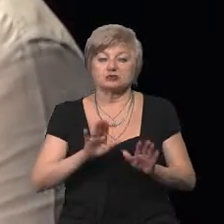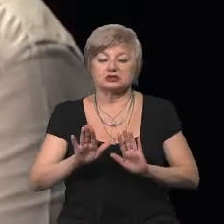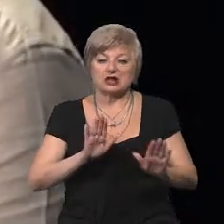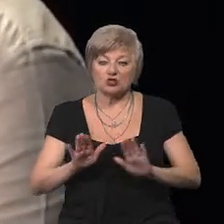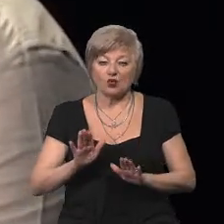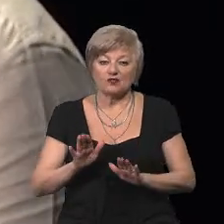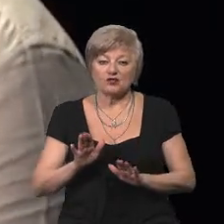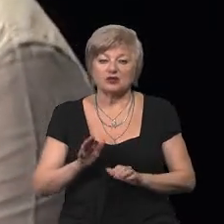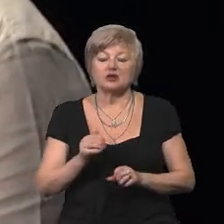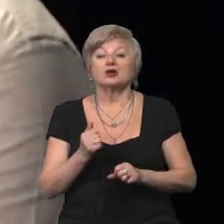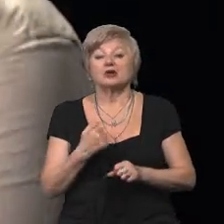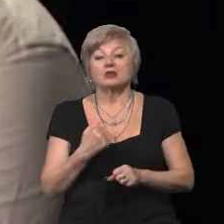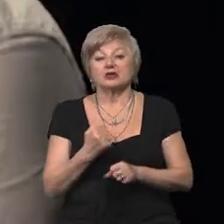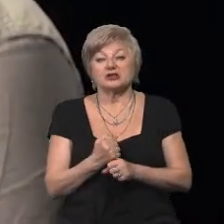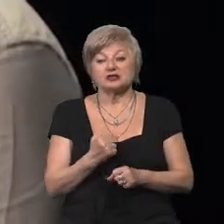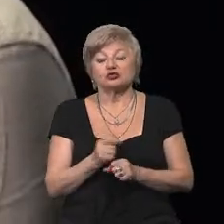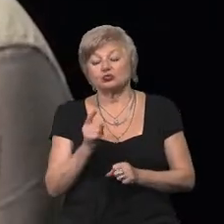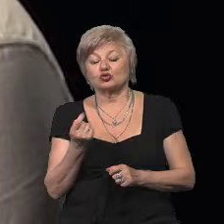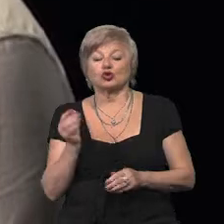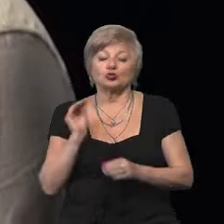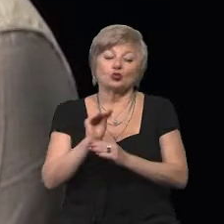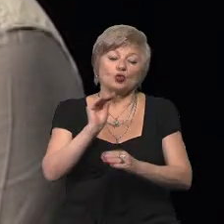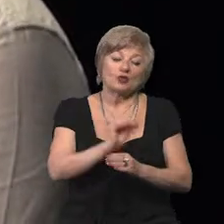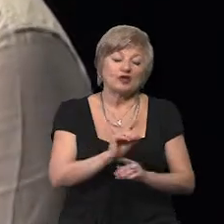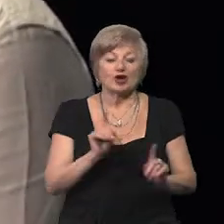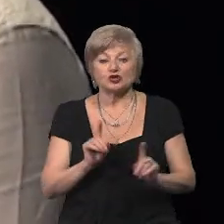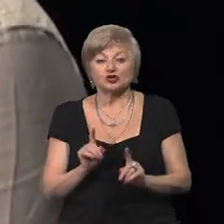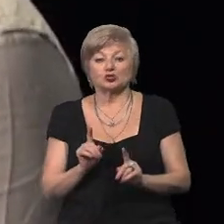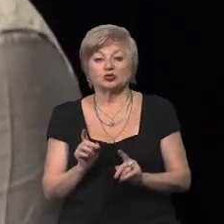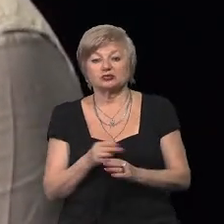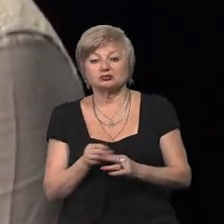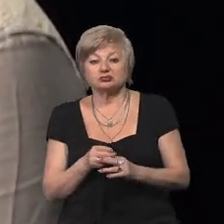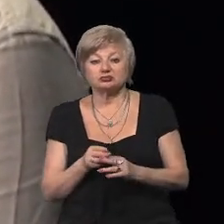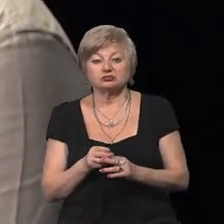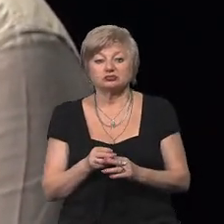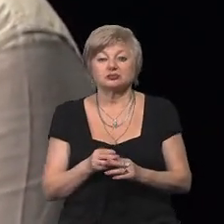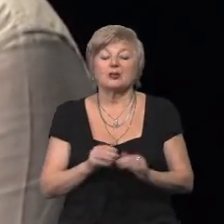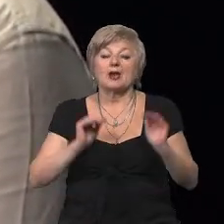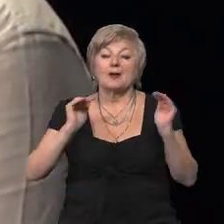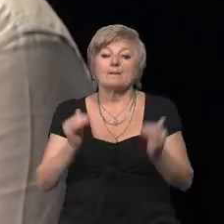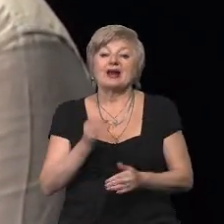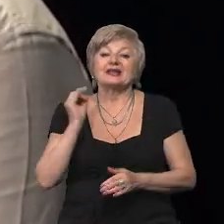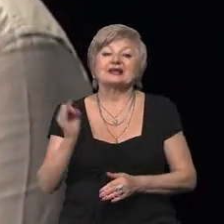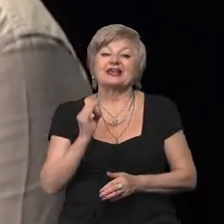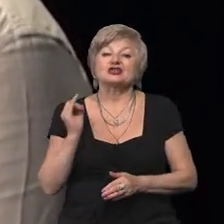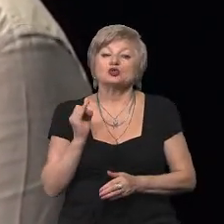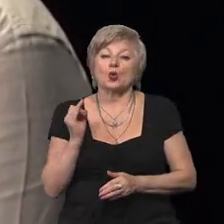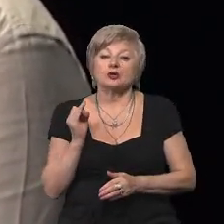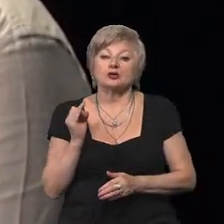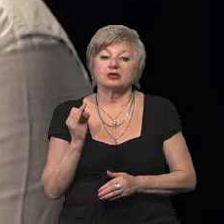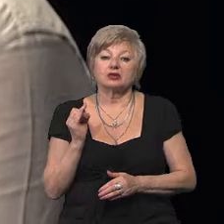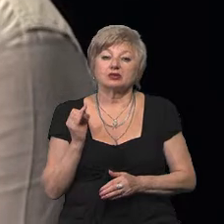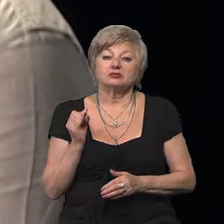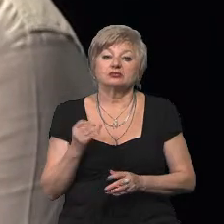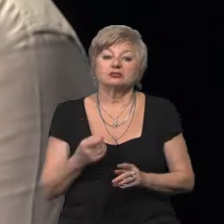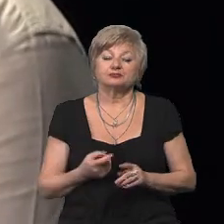практически с тем же составом. Ну, кто-то добавляется, кто-то уходит. Это «Маленькие семейные истории» по пьесе Флориана Зеллера